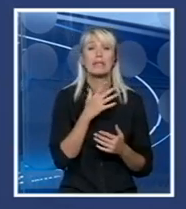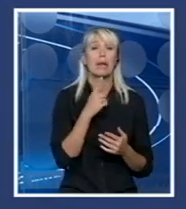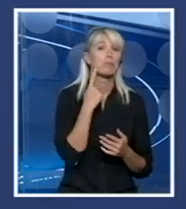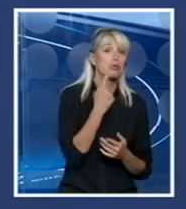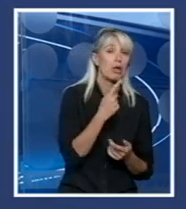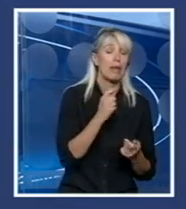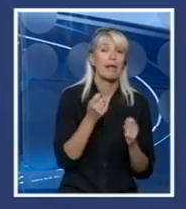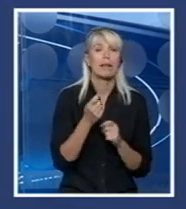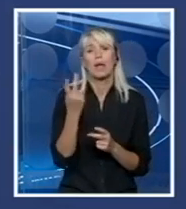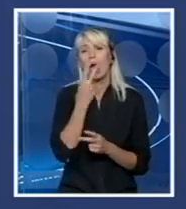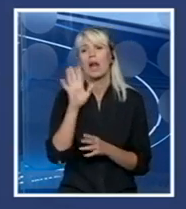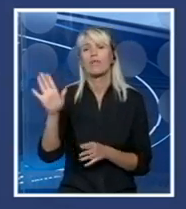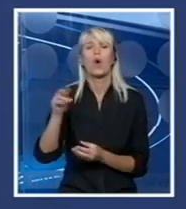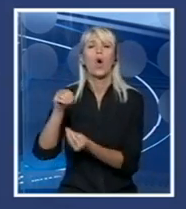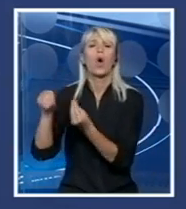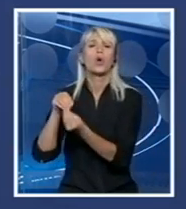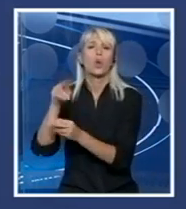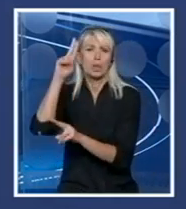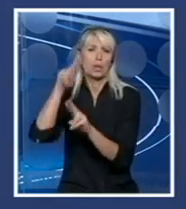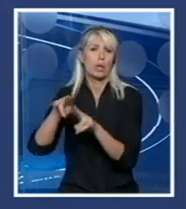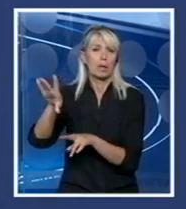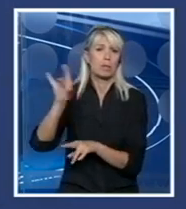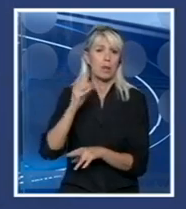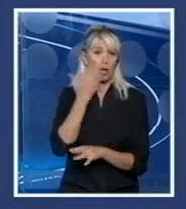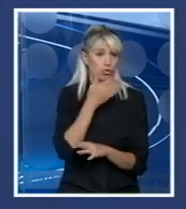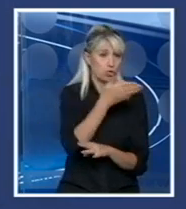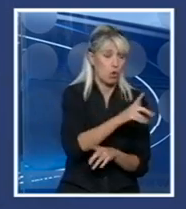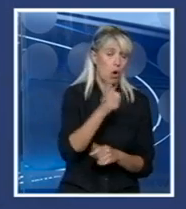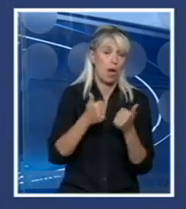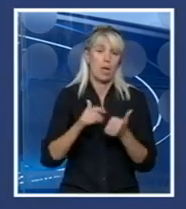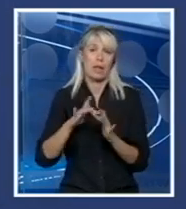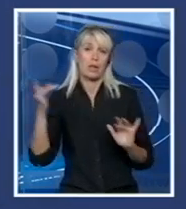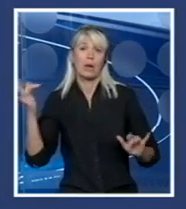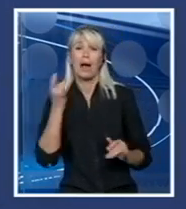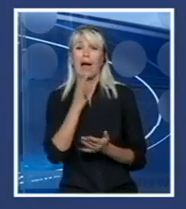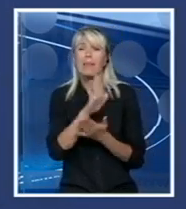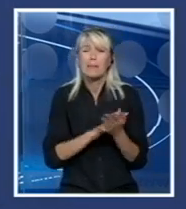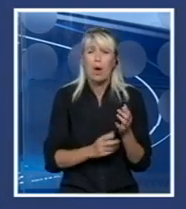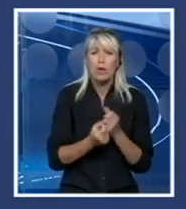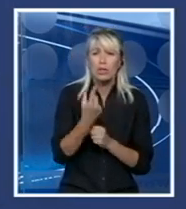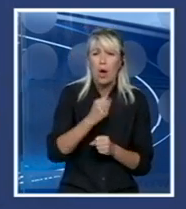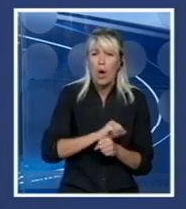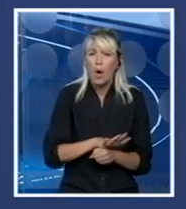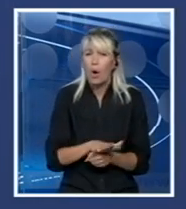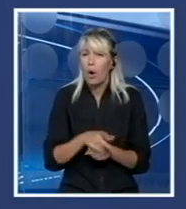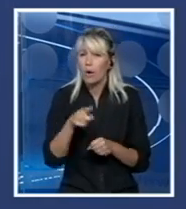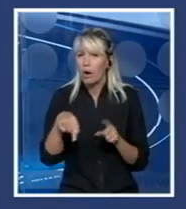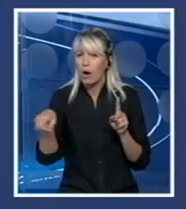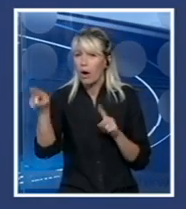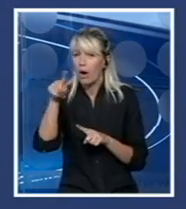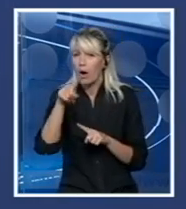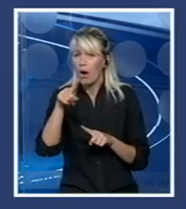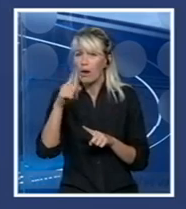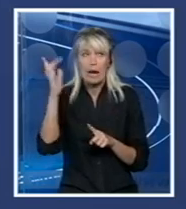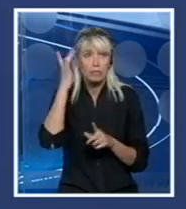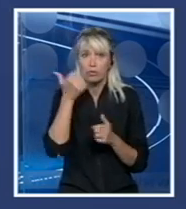samo jedan primer. Kada je počinjala pandemija, ko smo svi bili još u strahu i ne znajući šta nas čeka, sad smo već dosta mudri, pa znamo